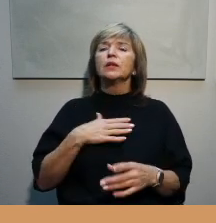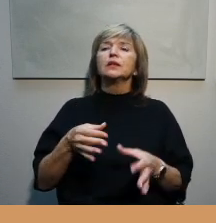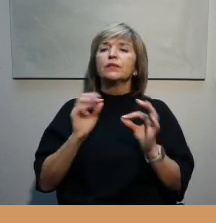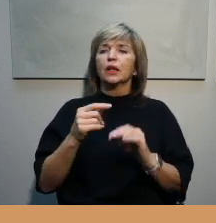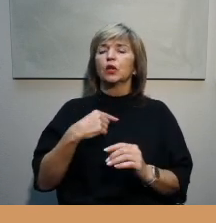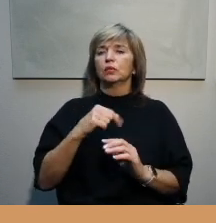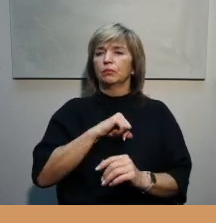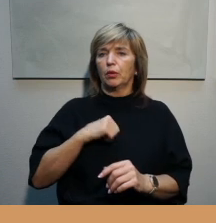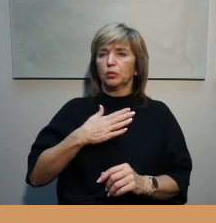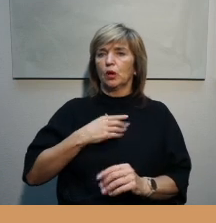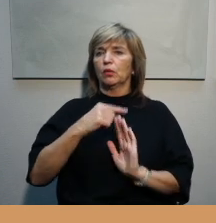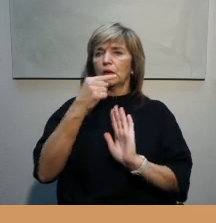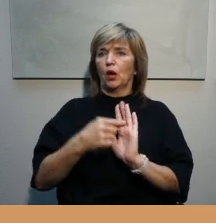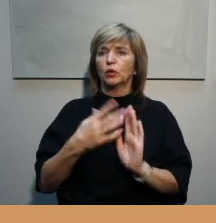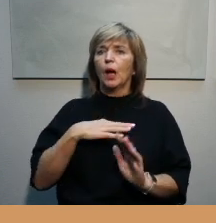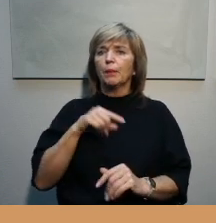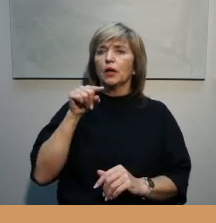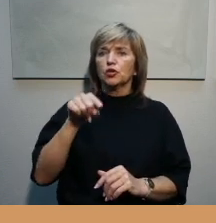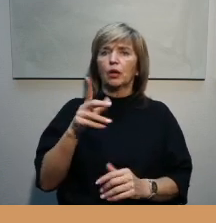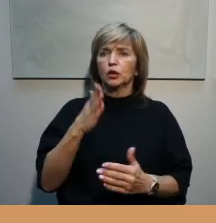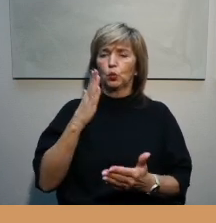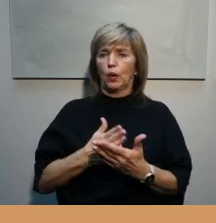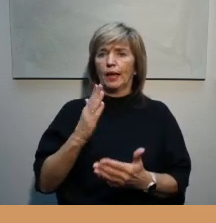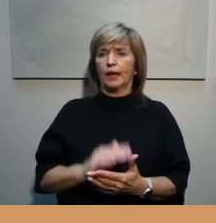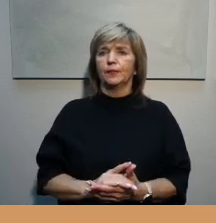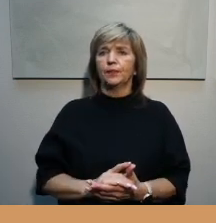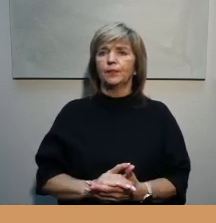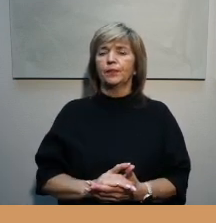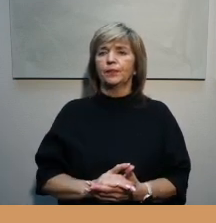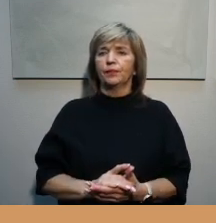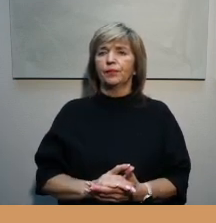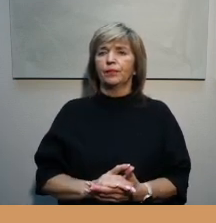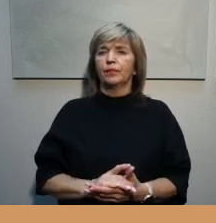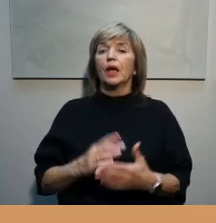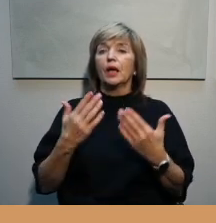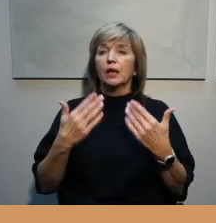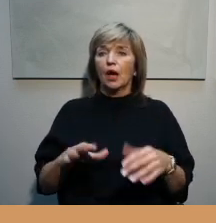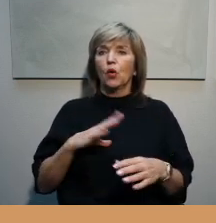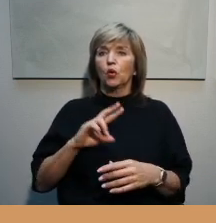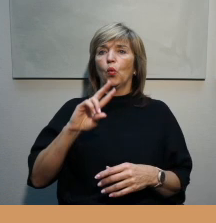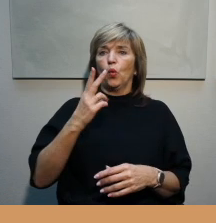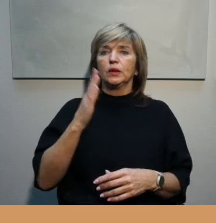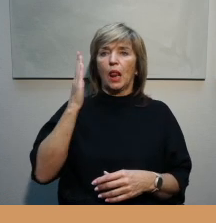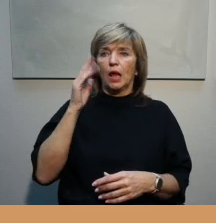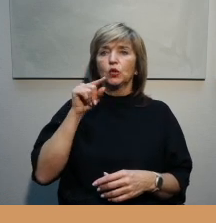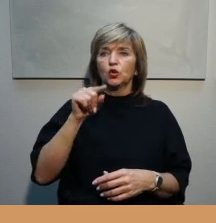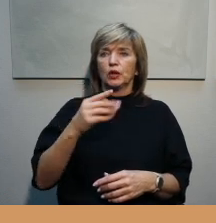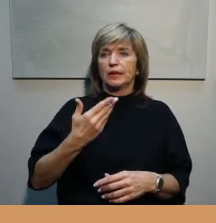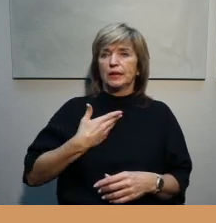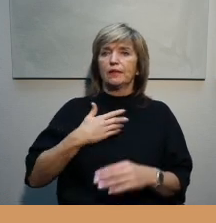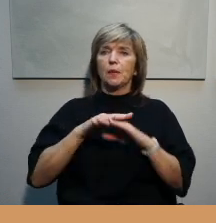sev uzdot to jautājumu, kas un kāpēc šeit notiek. Bet jau es esmu otrā lektora, kas min šīs